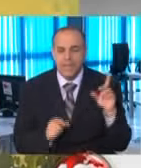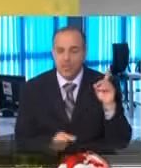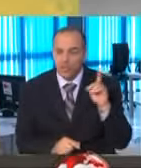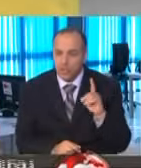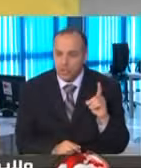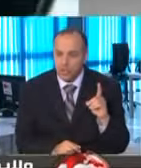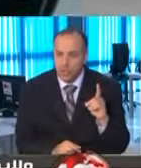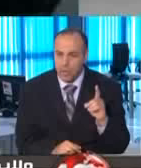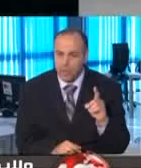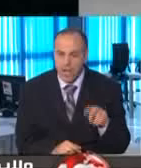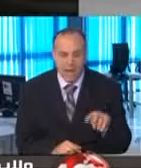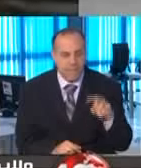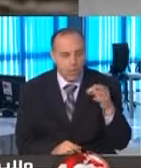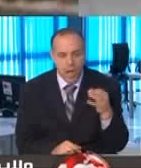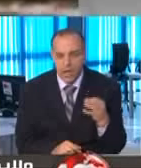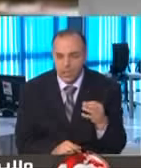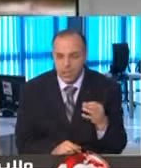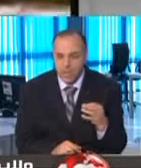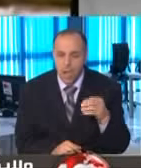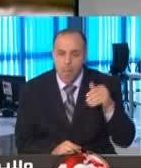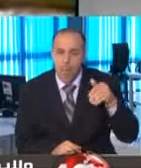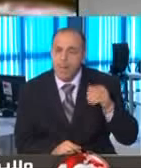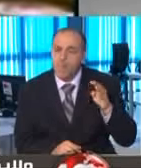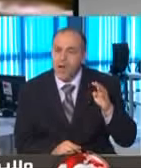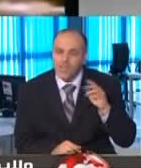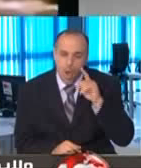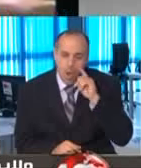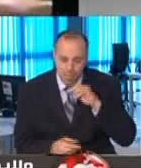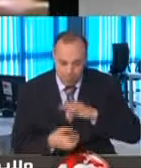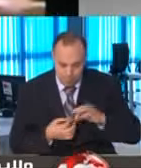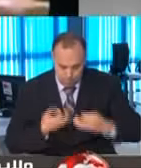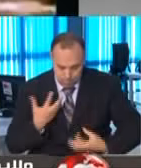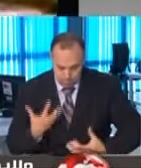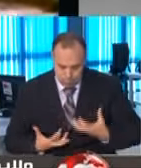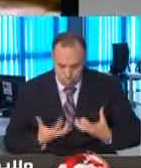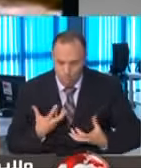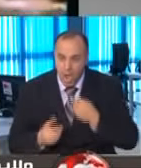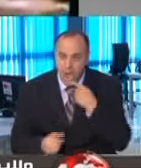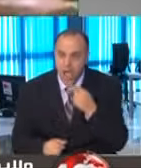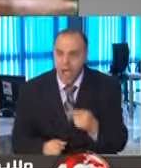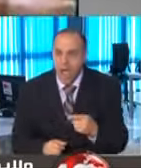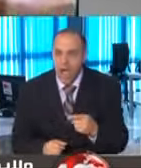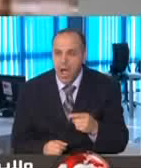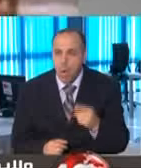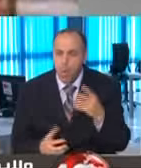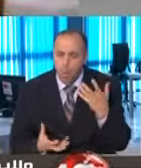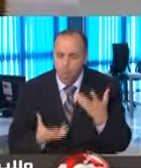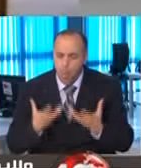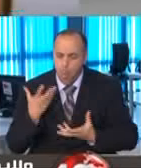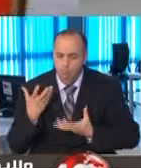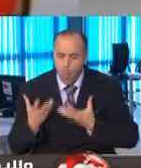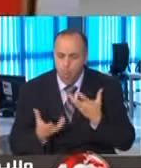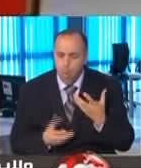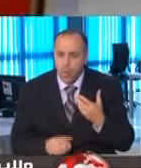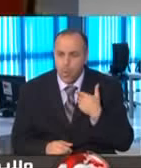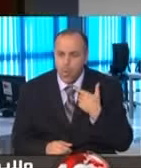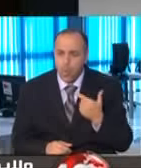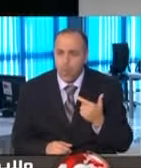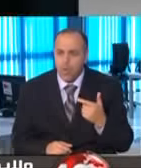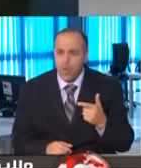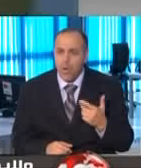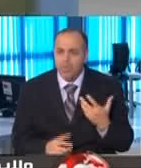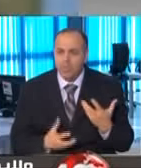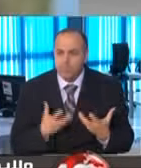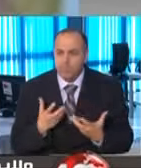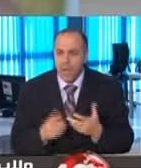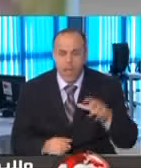17 عشر و2000 أضرم محمد البعزيزي النار في جسده، نيران تأجج لهيبها وأرسلت بين